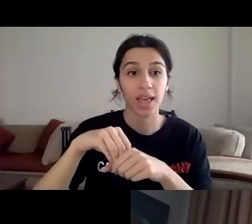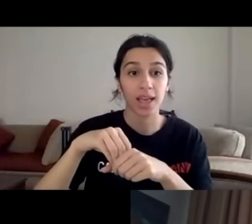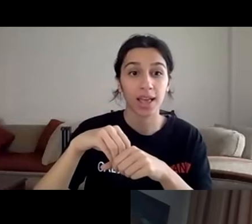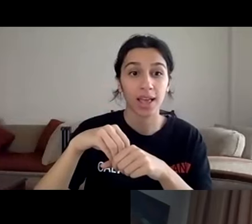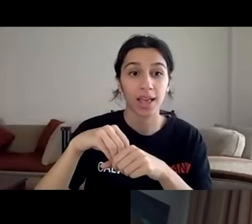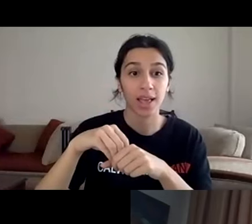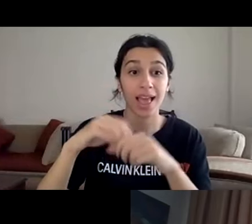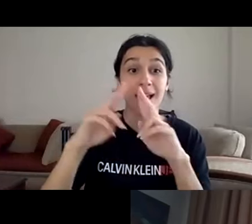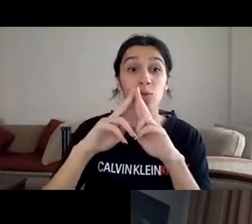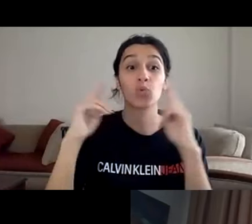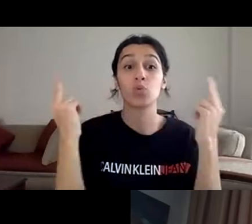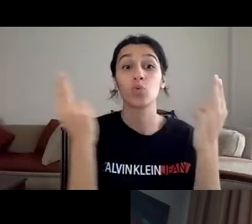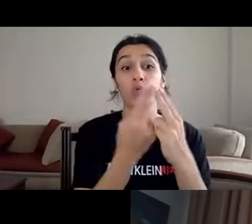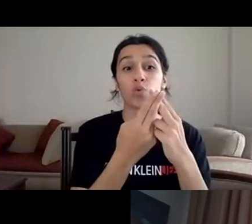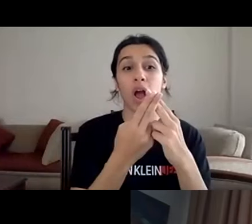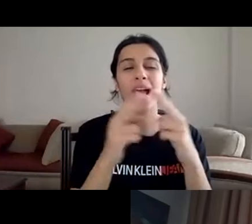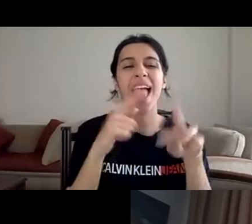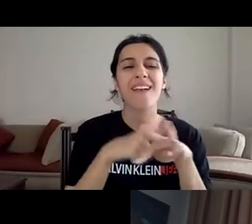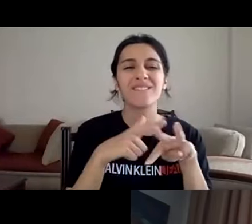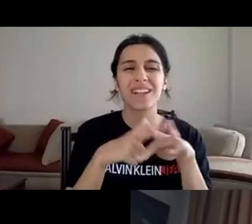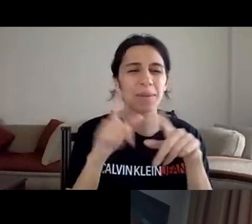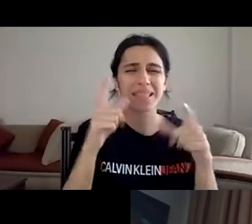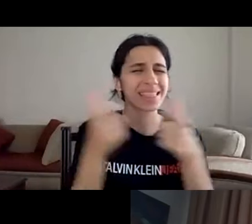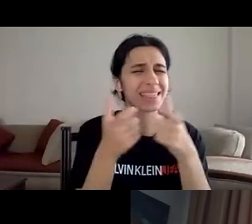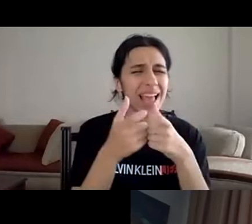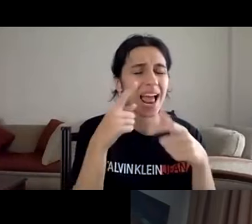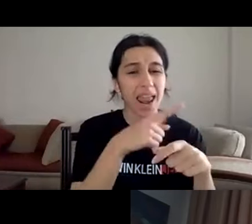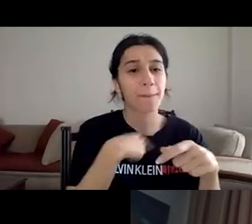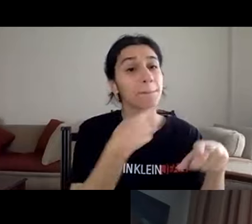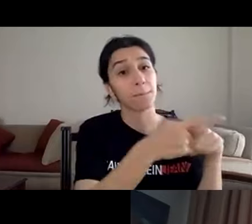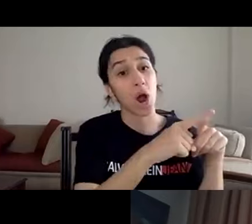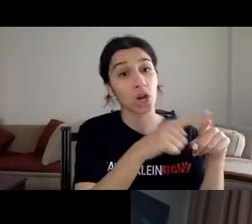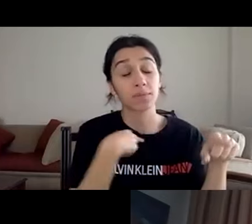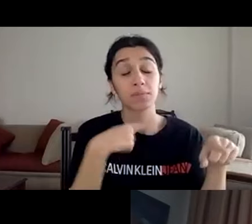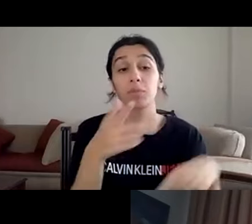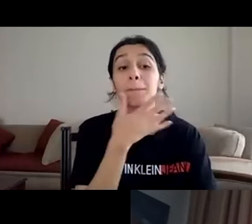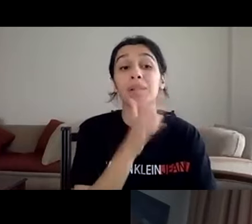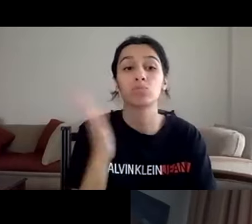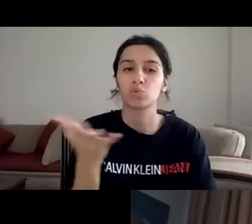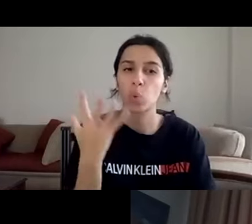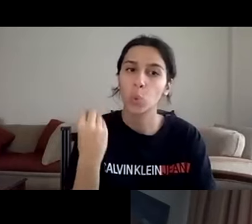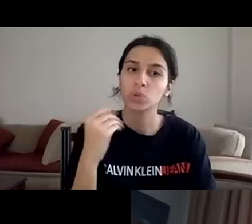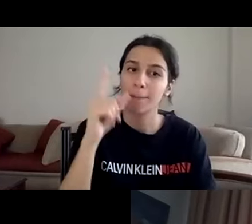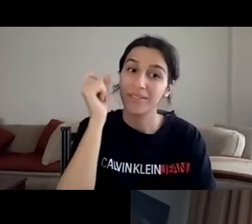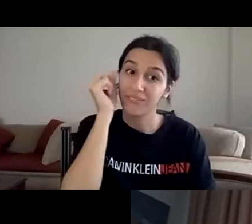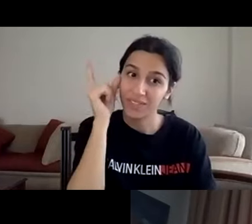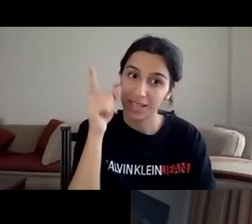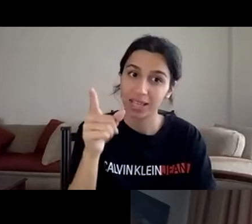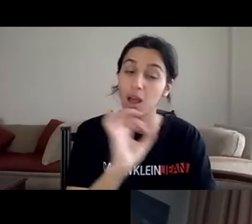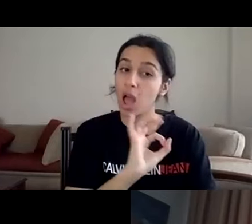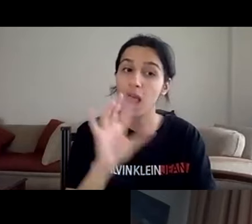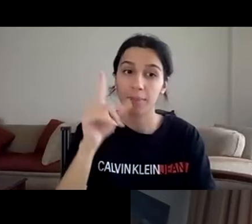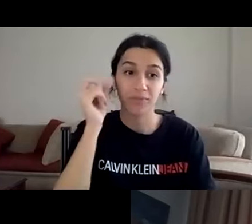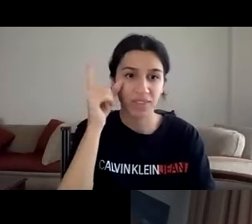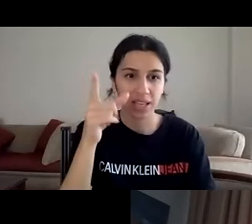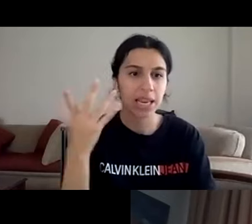Evrensel Hukukçular Derneği mi bilmiyorum, onlarla da paylaşacağım, bilmiyordum. Çok güzel bir fikir bu. Harika bir fikir.